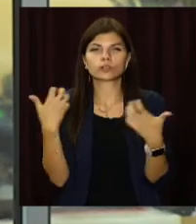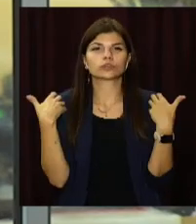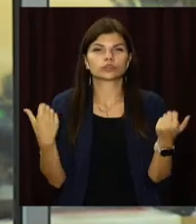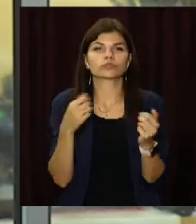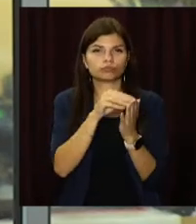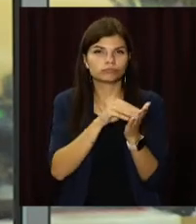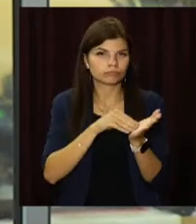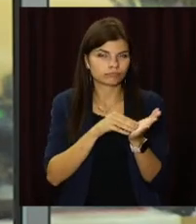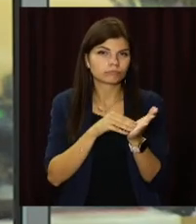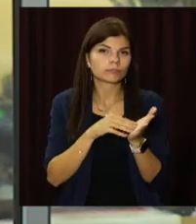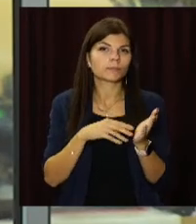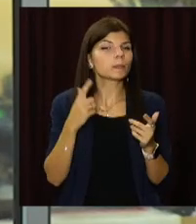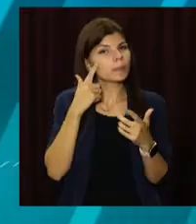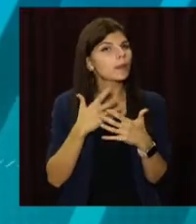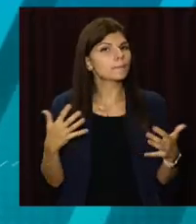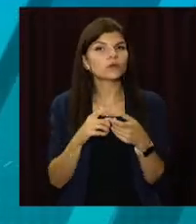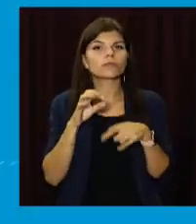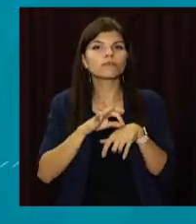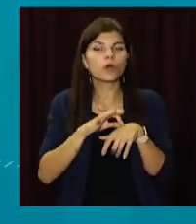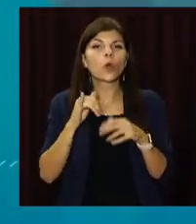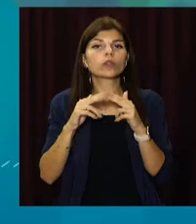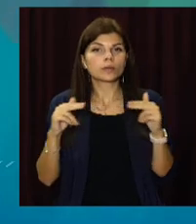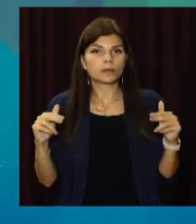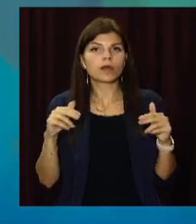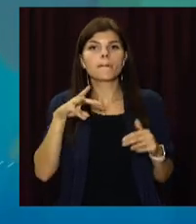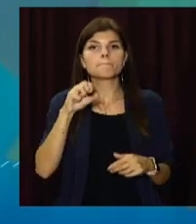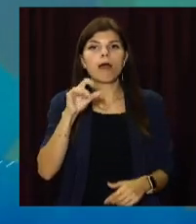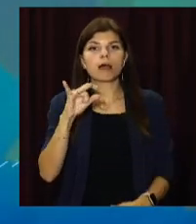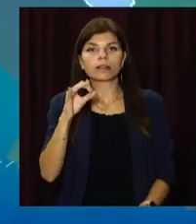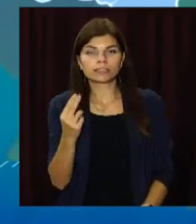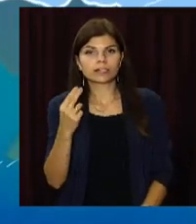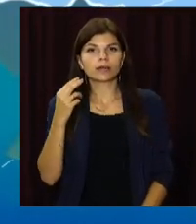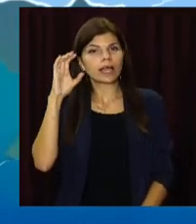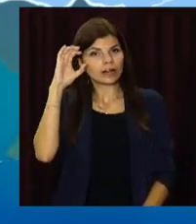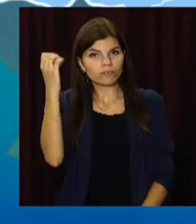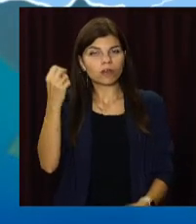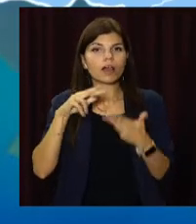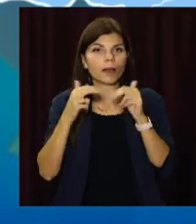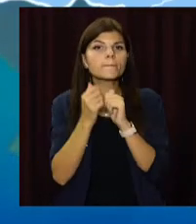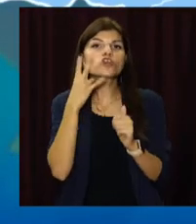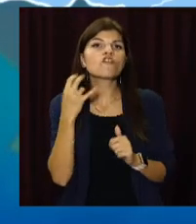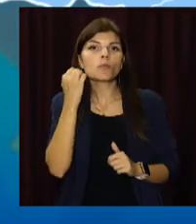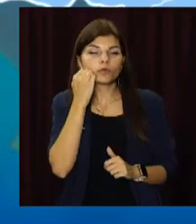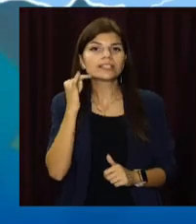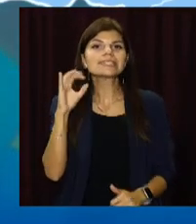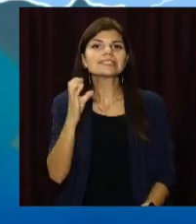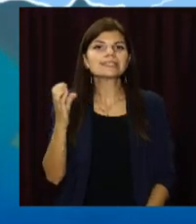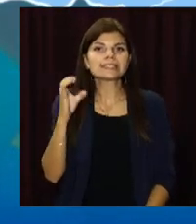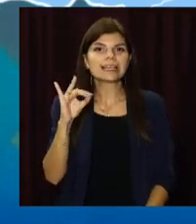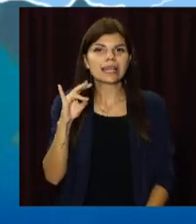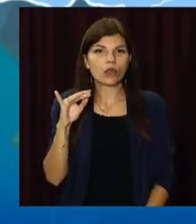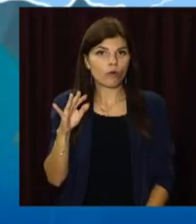департаменті охорони здоров'я. Найбільше захворілих у Дніпрі, Марганці, Кривому Розі, Кам'янському, Новомосковську та